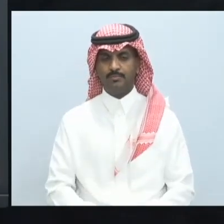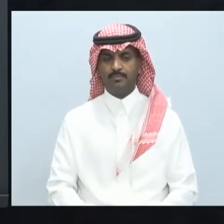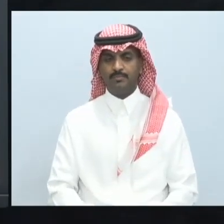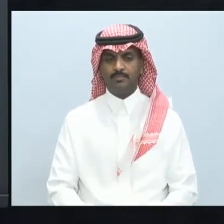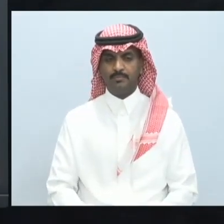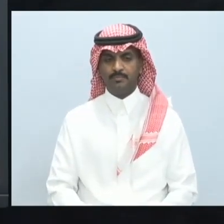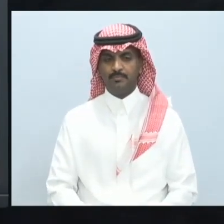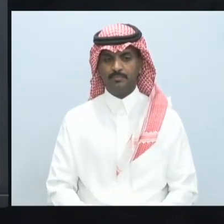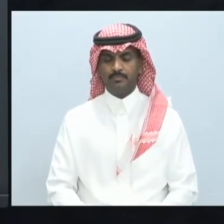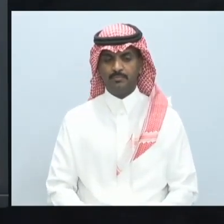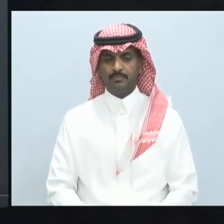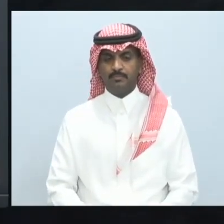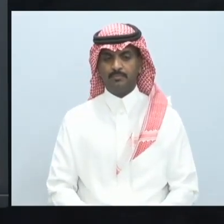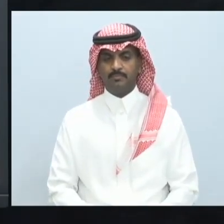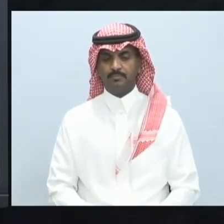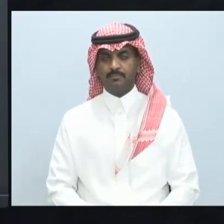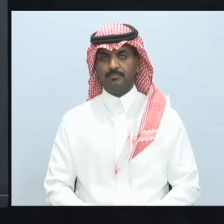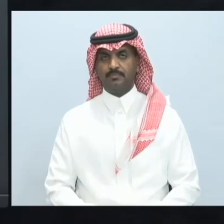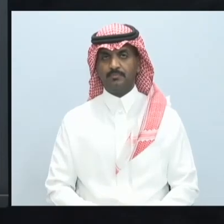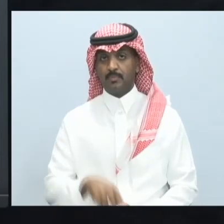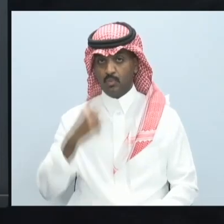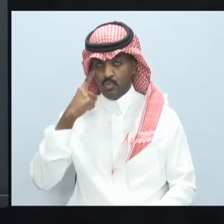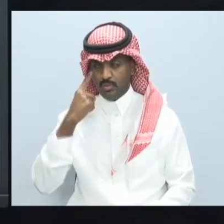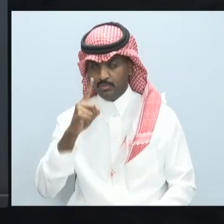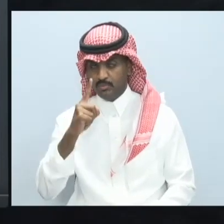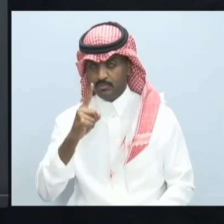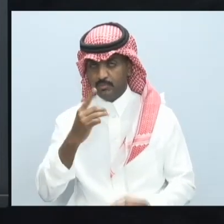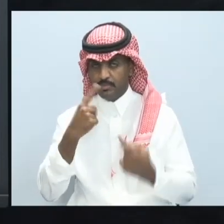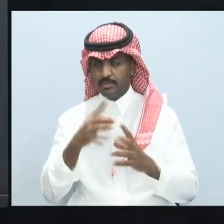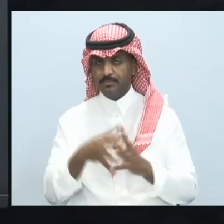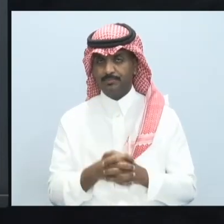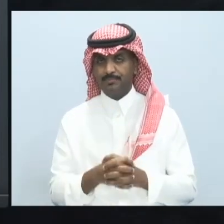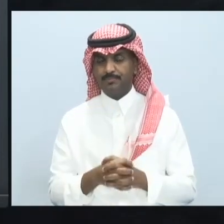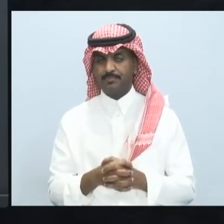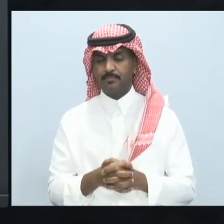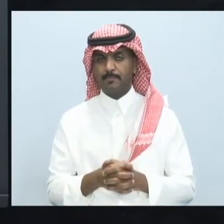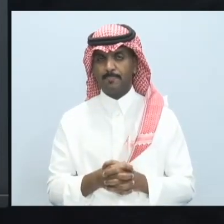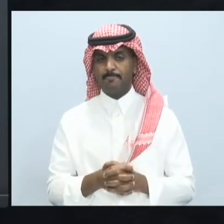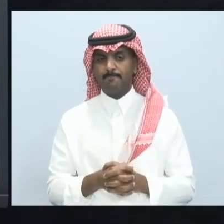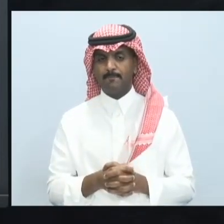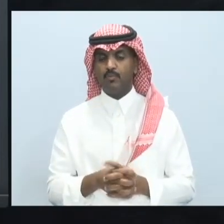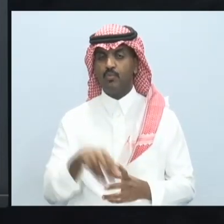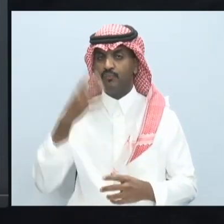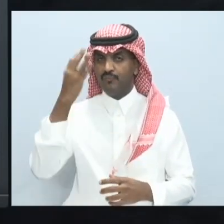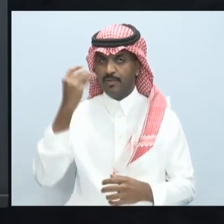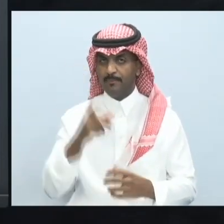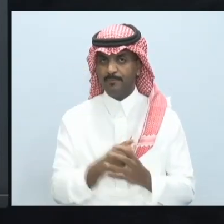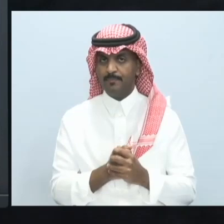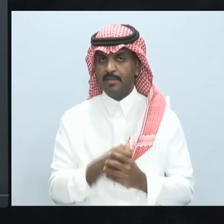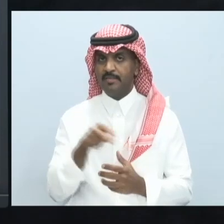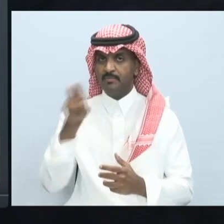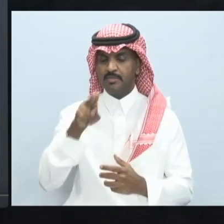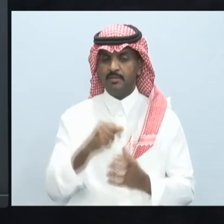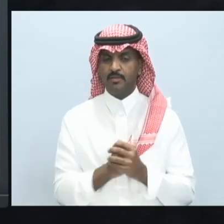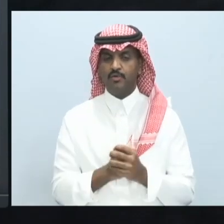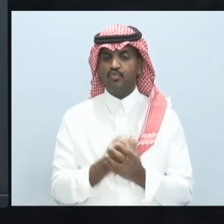الاختلاف بينهما حتى يكون الواحد منكم على بصيره وعلى درايه وعلى فهم لهذه المسائل